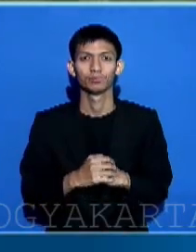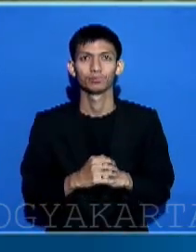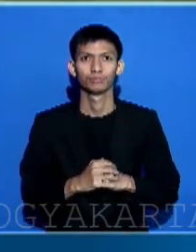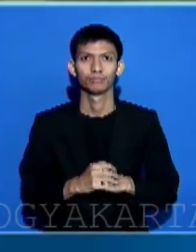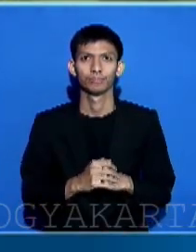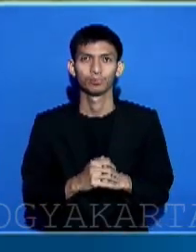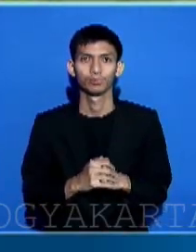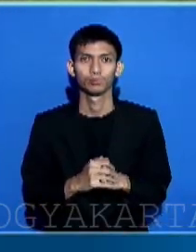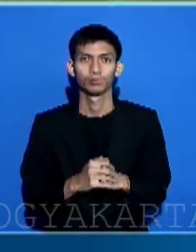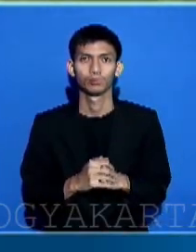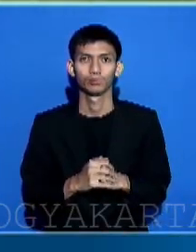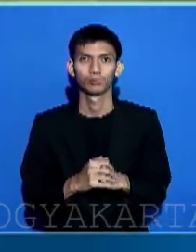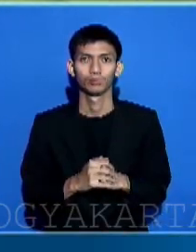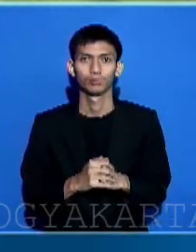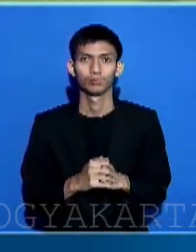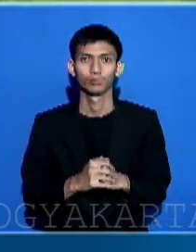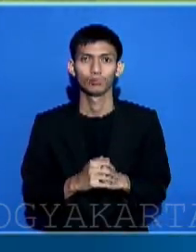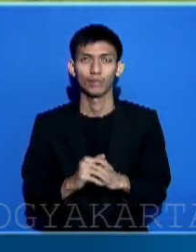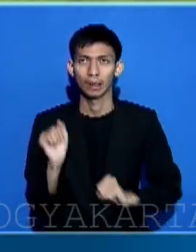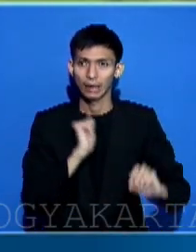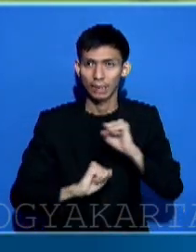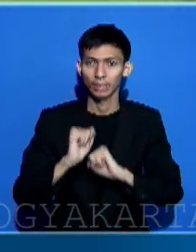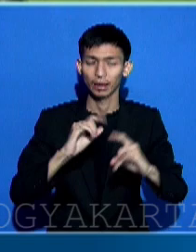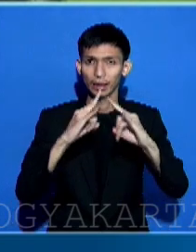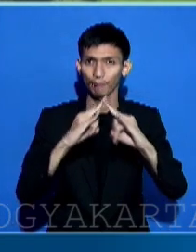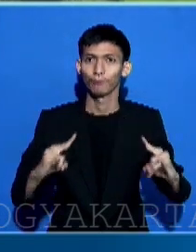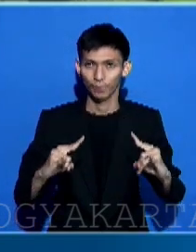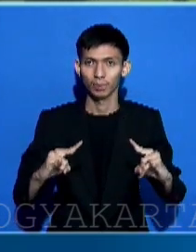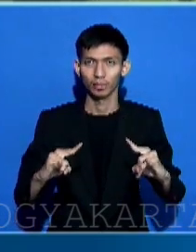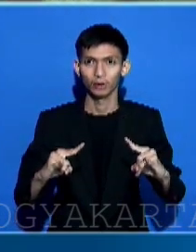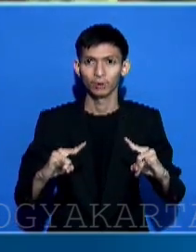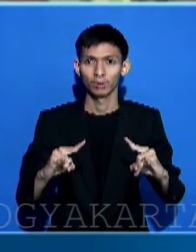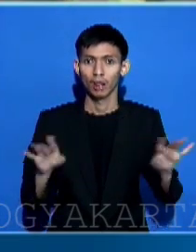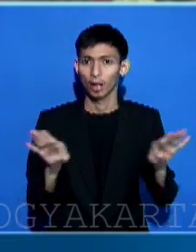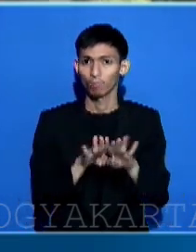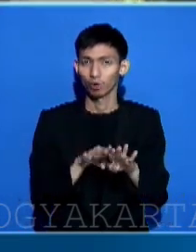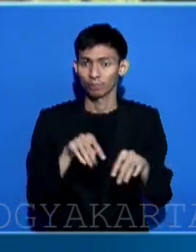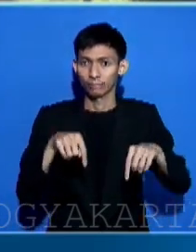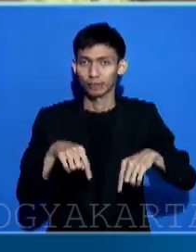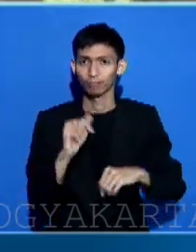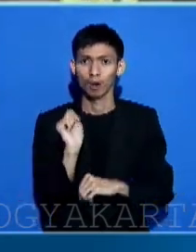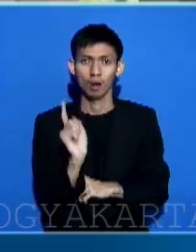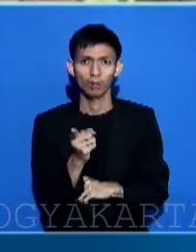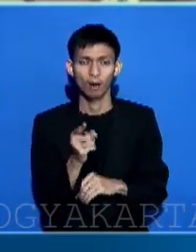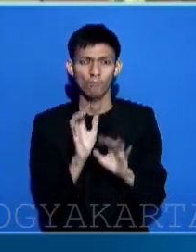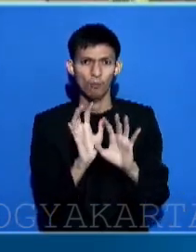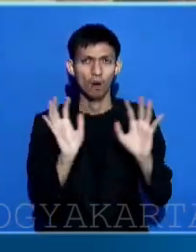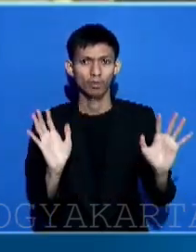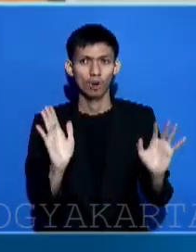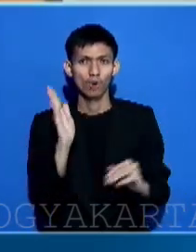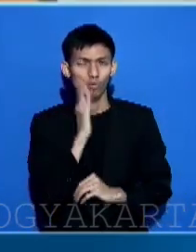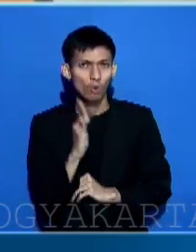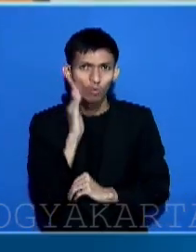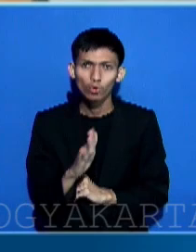sederhana salah satu kegiatan camping atau berkemah mengisi libur panjang ini dilakukan ratusan remaja yang tergabung dalam remaja